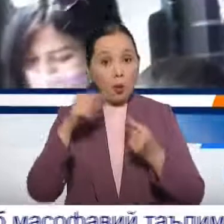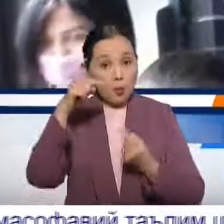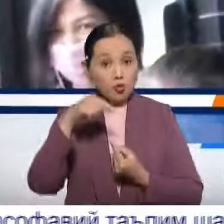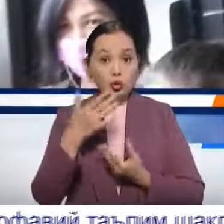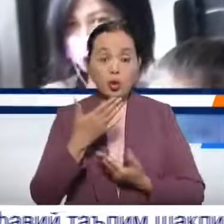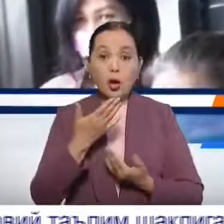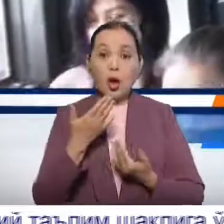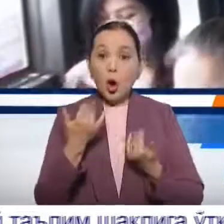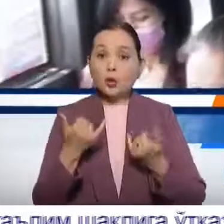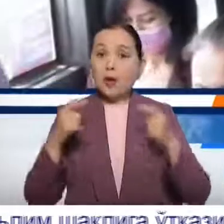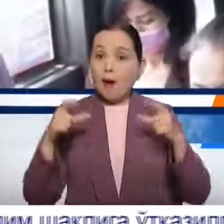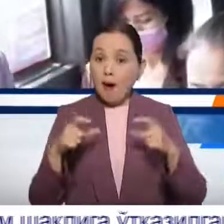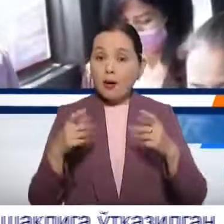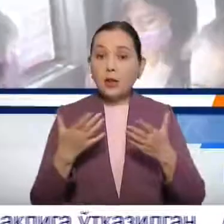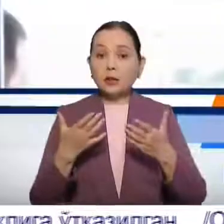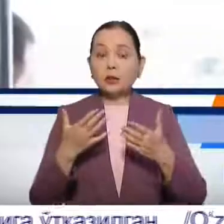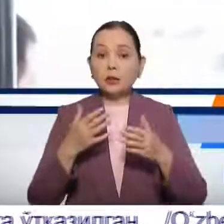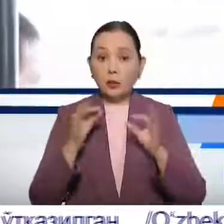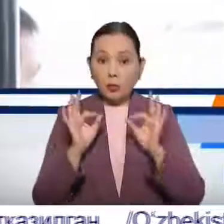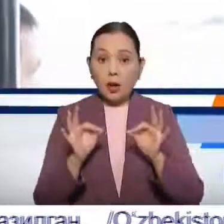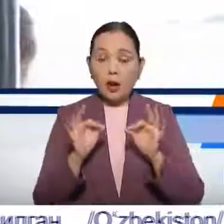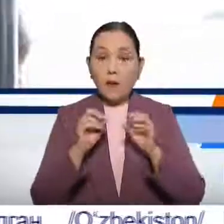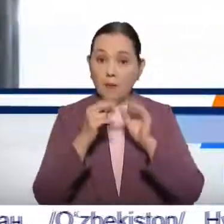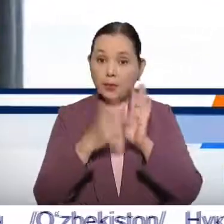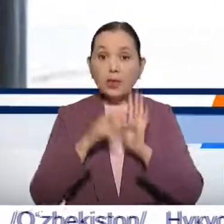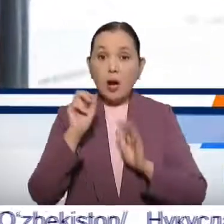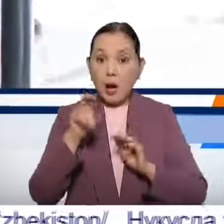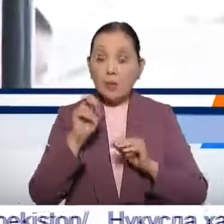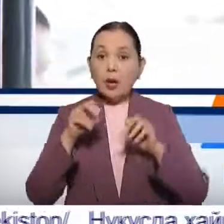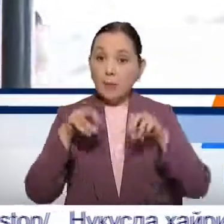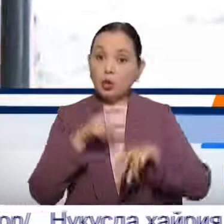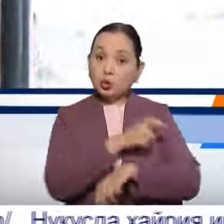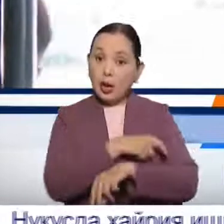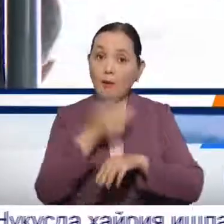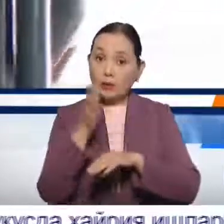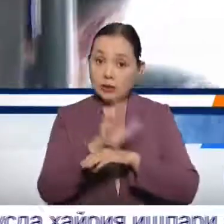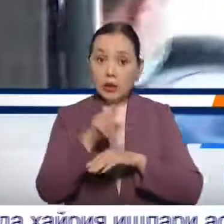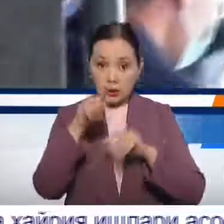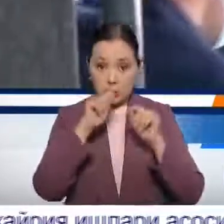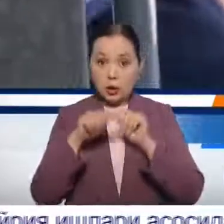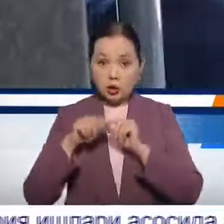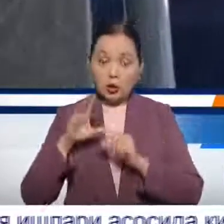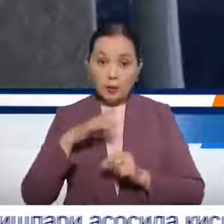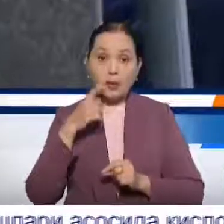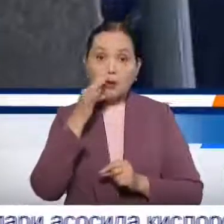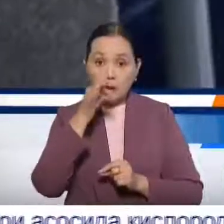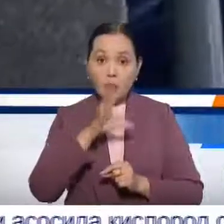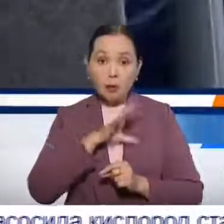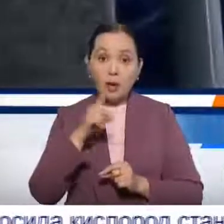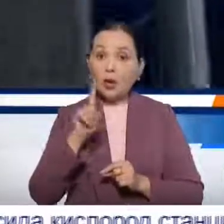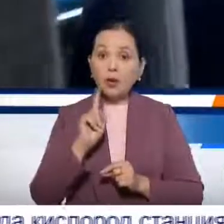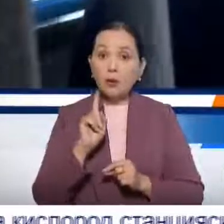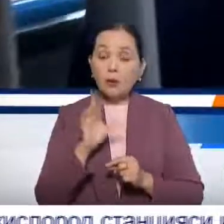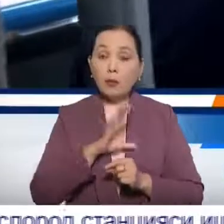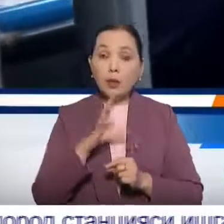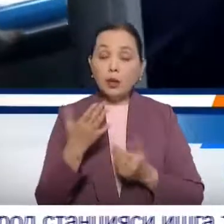odam. Hozir karantin 18-aprildan kuchaydi, to'g'rimi? Maxsus komissiya bayonot chiqdi, to'g'rimi? Aha. Etildimi sizga? Etildi, etildi. O'zingiz nima deb o'ylaysiz, shaxsiy fikringiz? Hozir